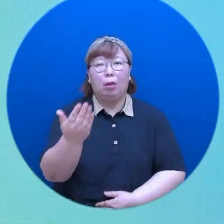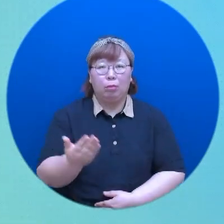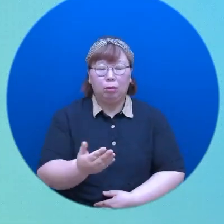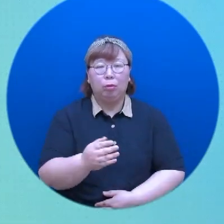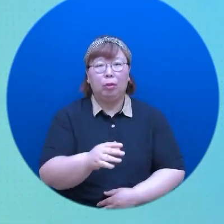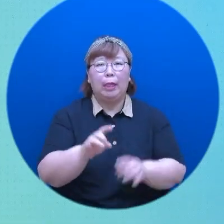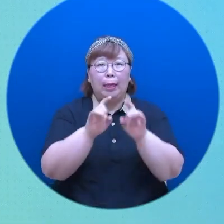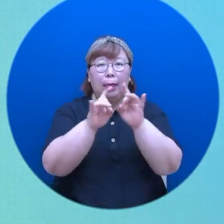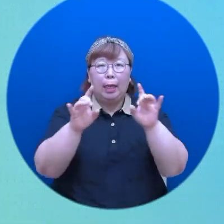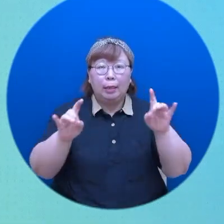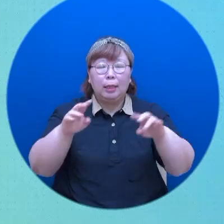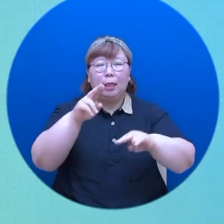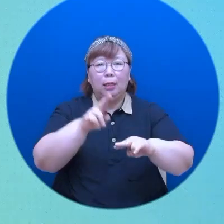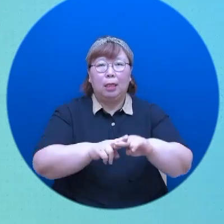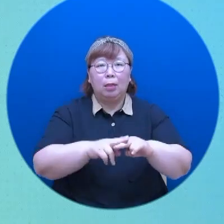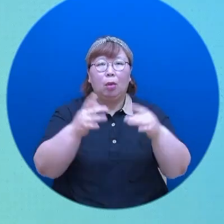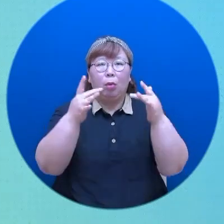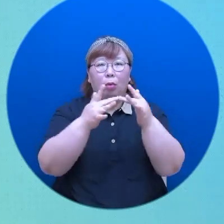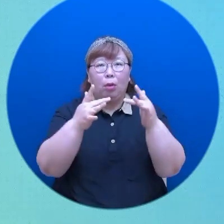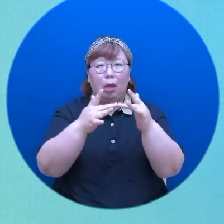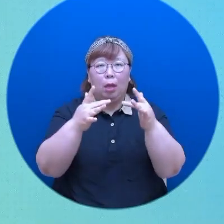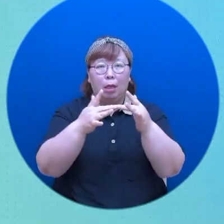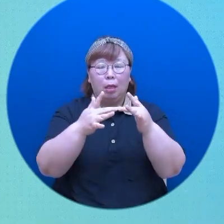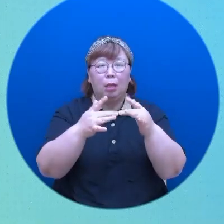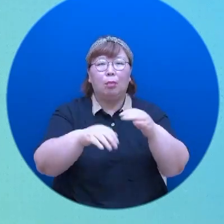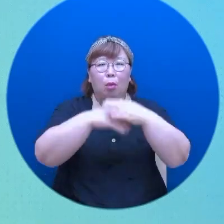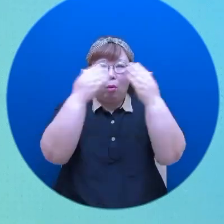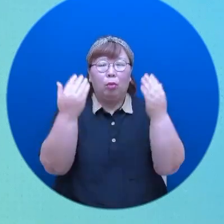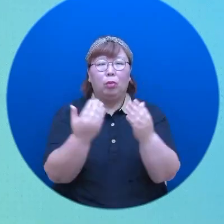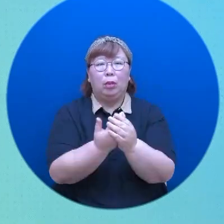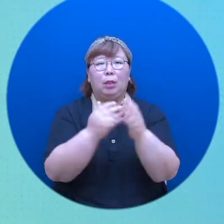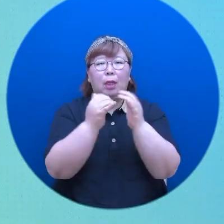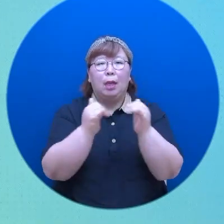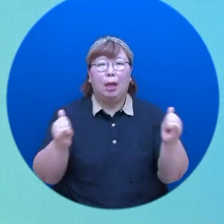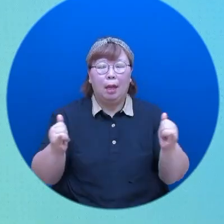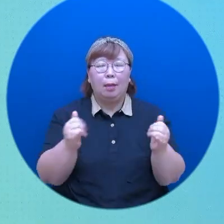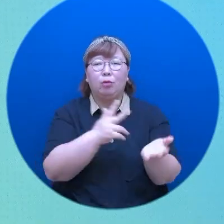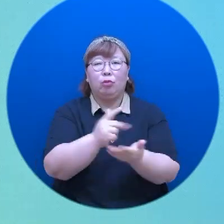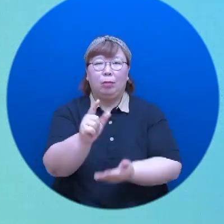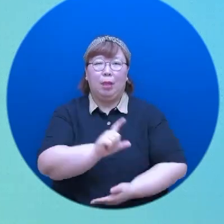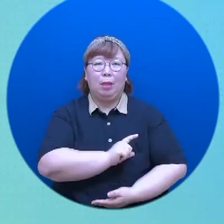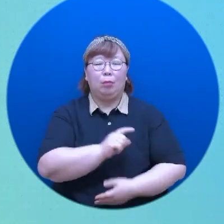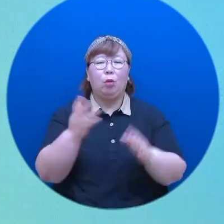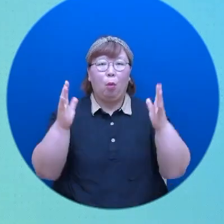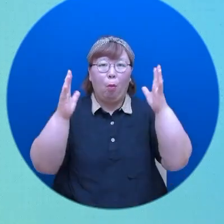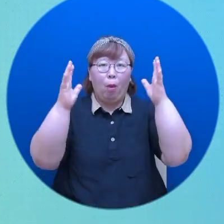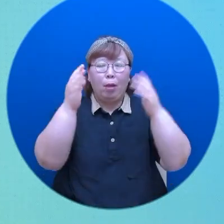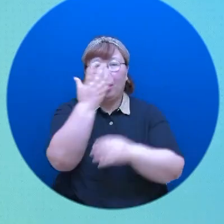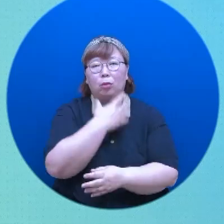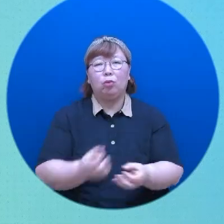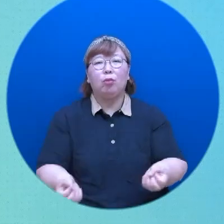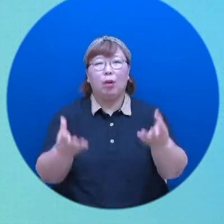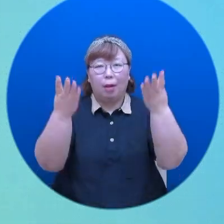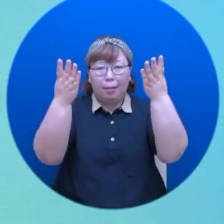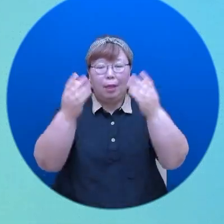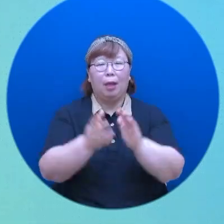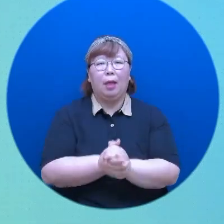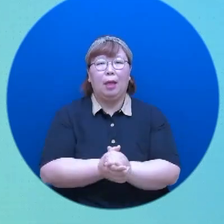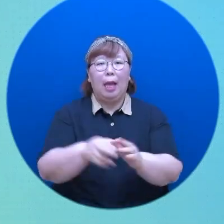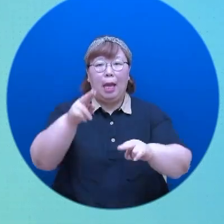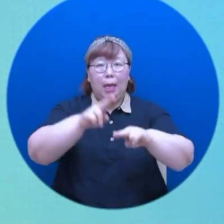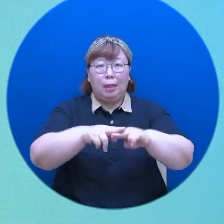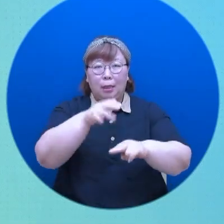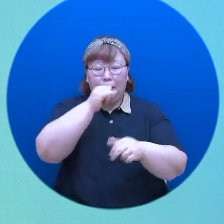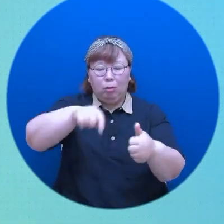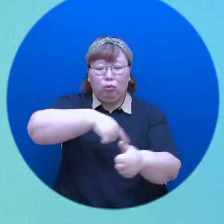각자의 자리에서 온라인으로 함께하는 모든 분들 주님의 이름으로 환영하고 축복합니다. 우리 앞뒤 좌우에 계신